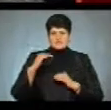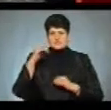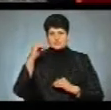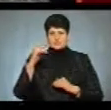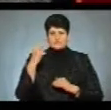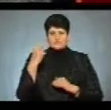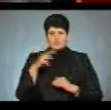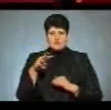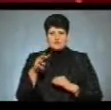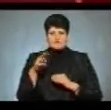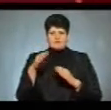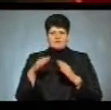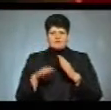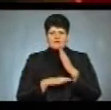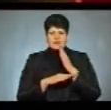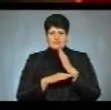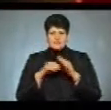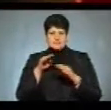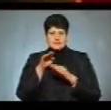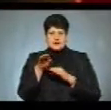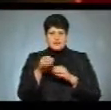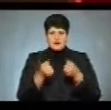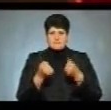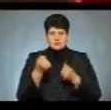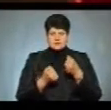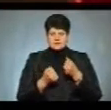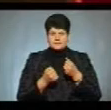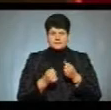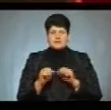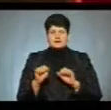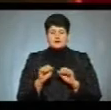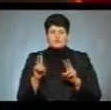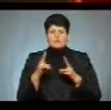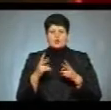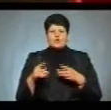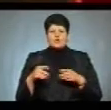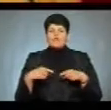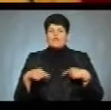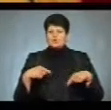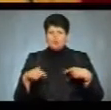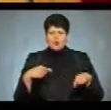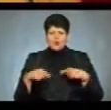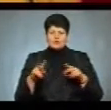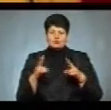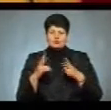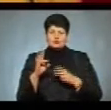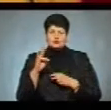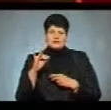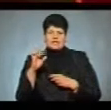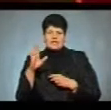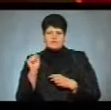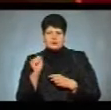дереві застрягла машина. Керівники футбольного клубу «Нива Тернопіль» представили головного тренера та оновлений склад